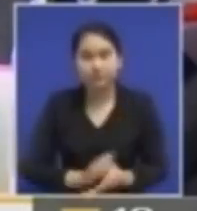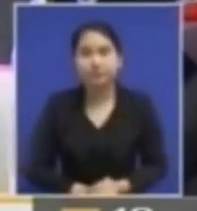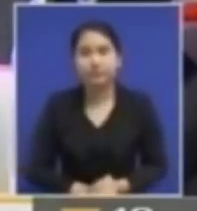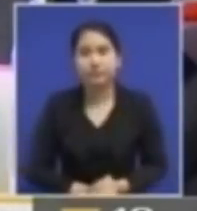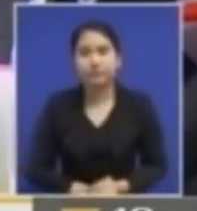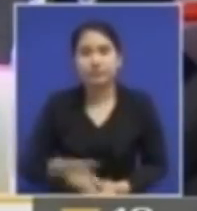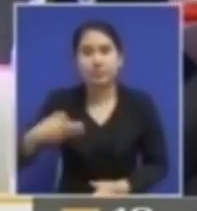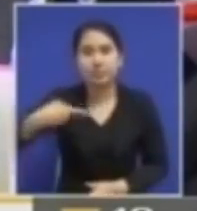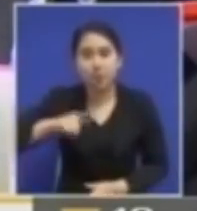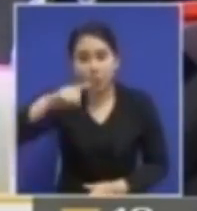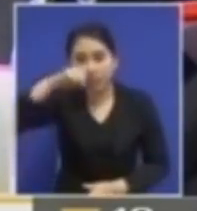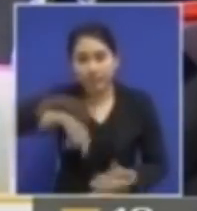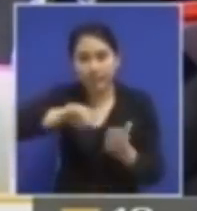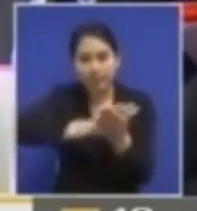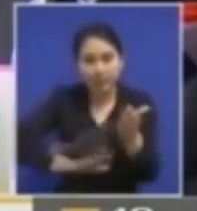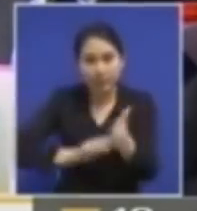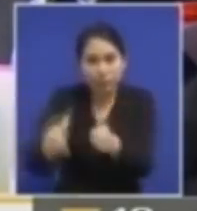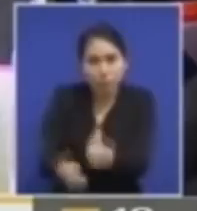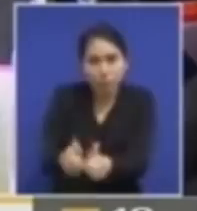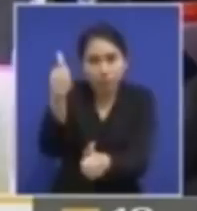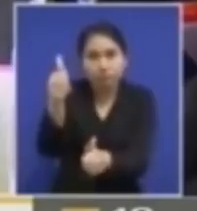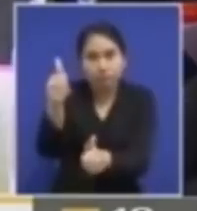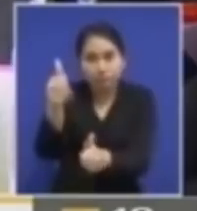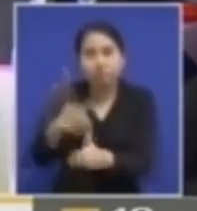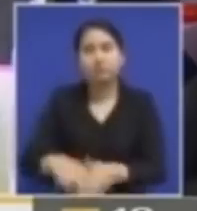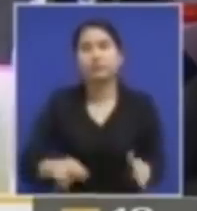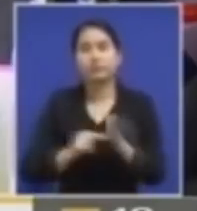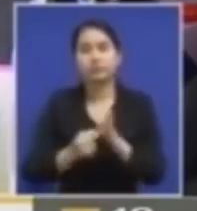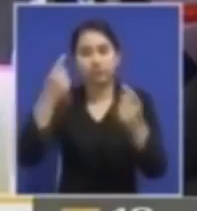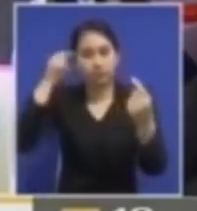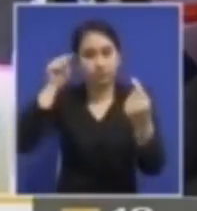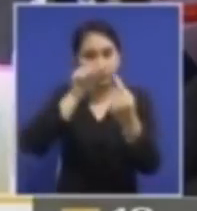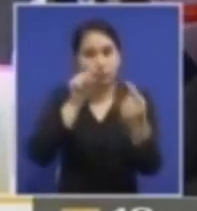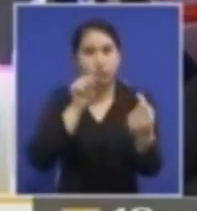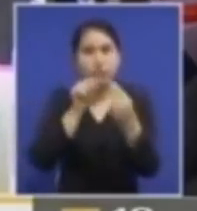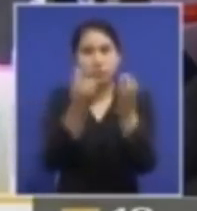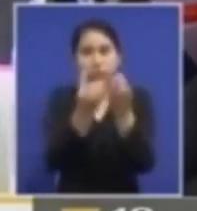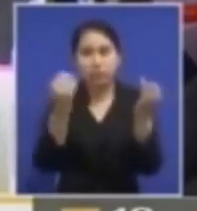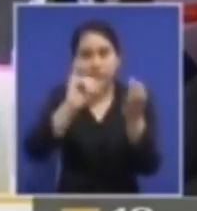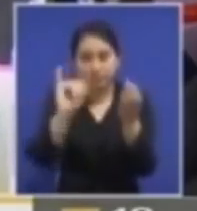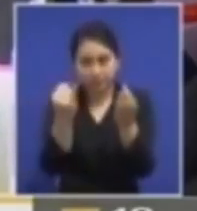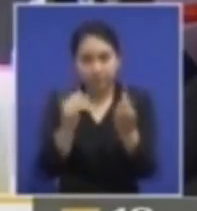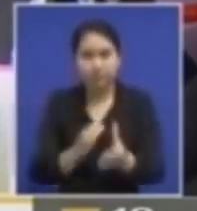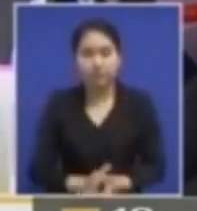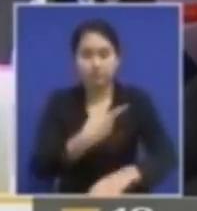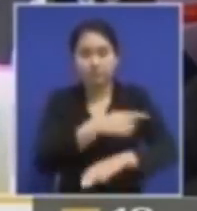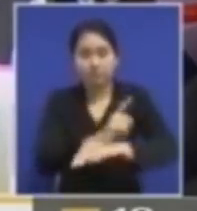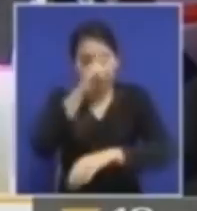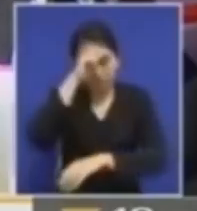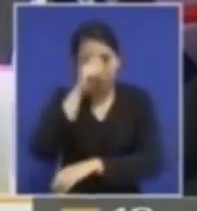ของประเทศชาติเหนือกับประโยชน์ตนอันนี้เป็นอุดมการณ์ทางด้านจริยธรรมท่านประธานครับผมเรียนท่านประธานด้วยความเคารพว่